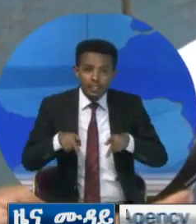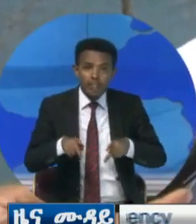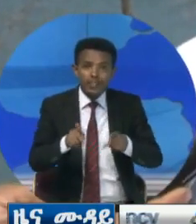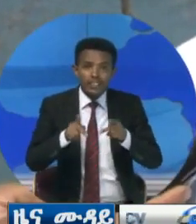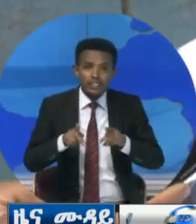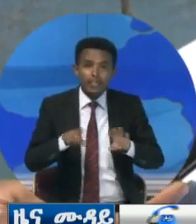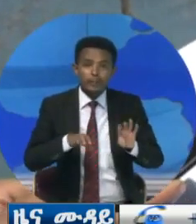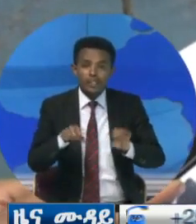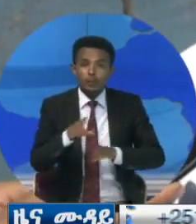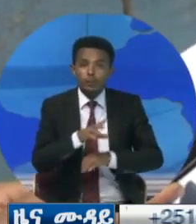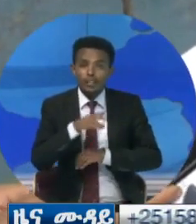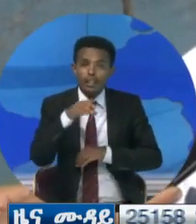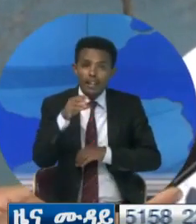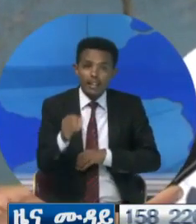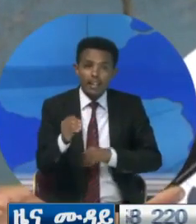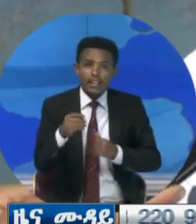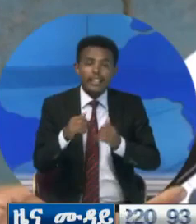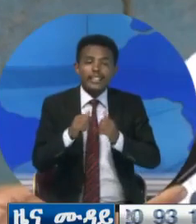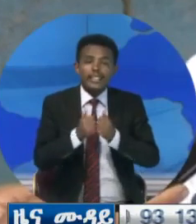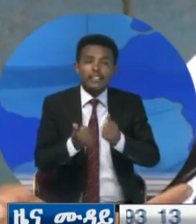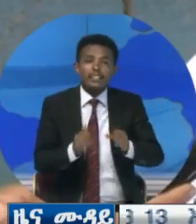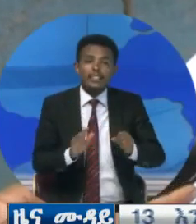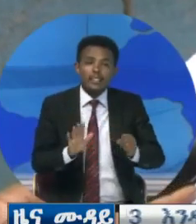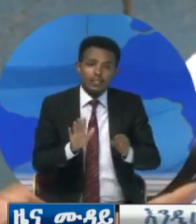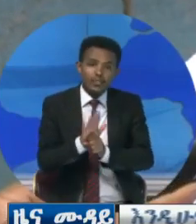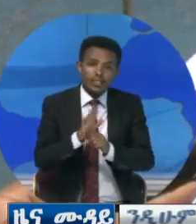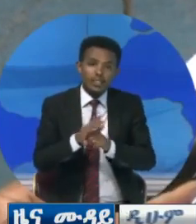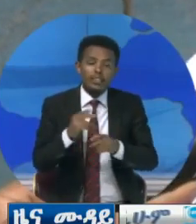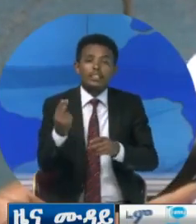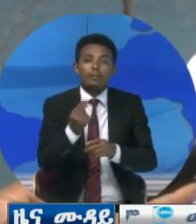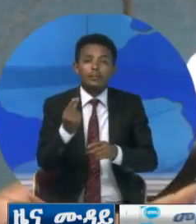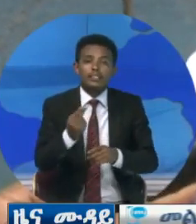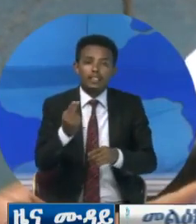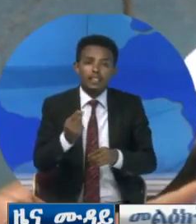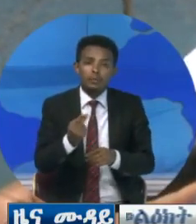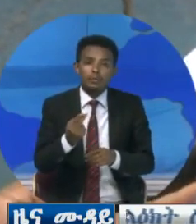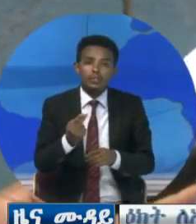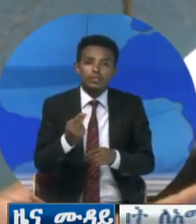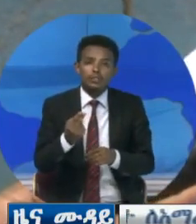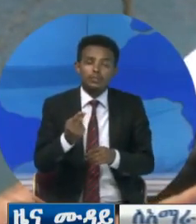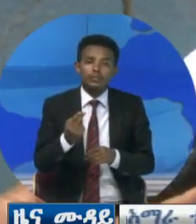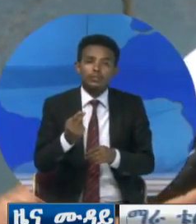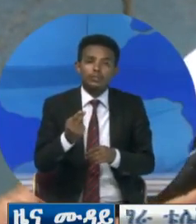እንደምታደርጉትና በዛ ላይ ደግሞ እንዴት ኤፊሽንትሊ እንደምትጠቀሙት